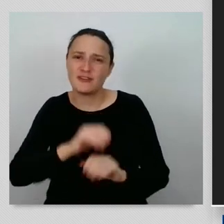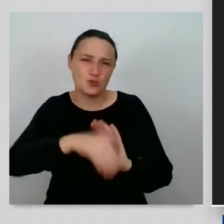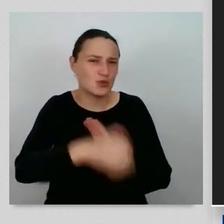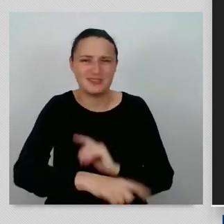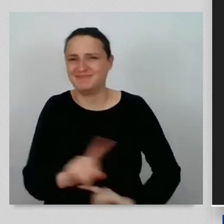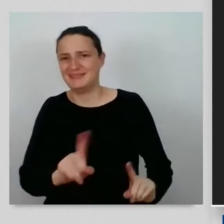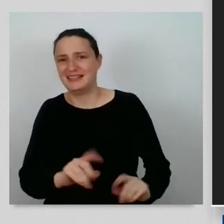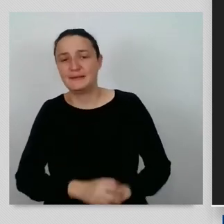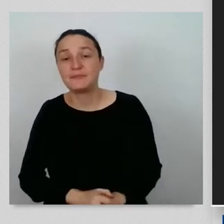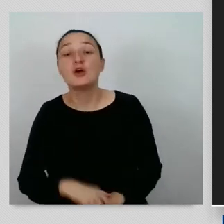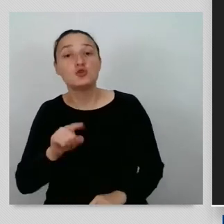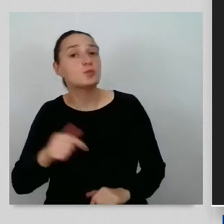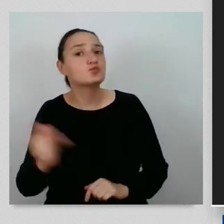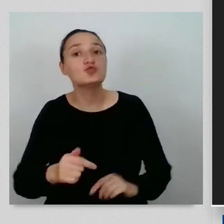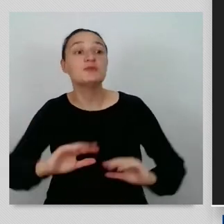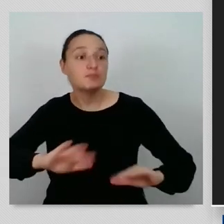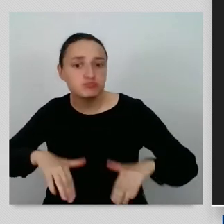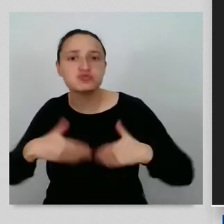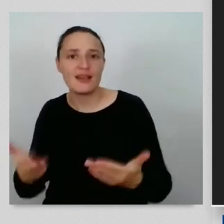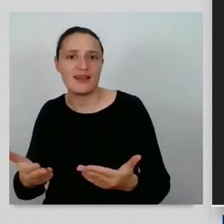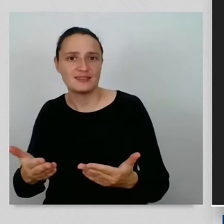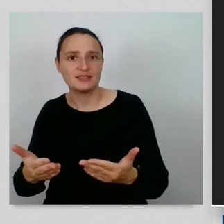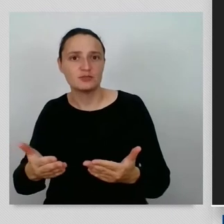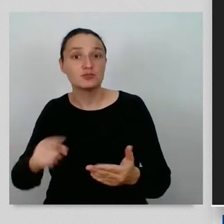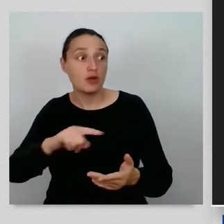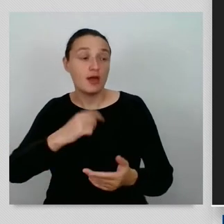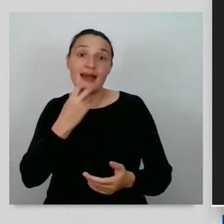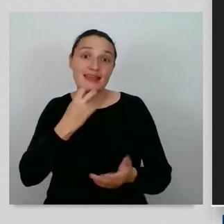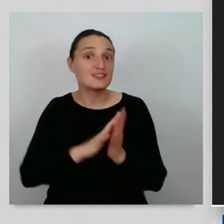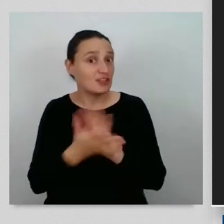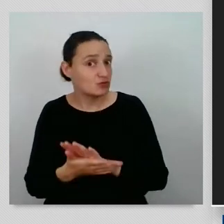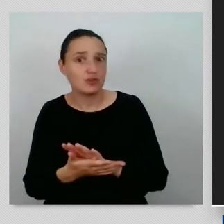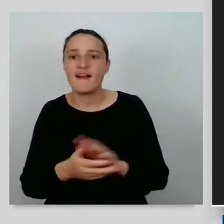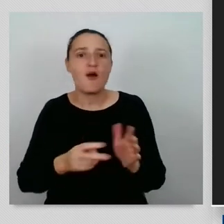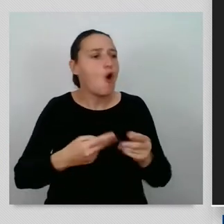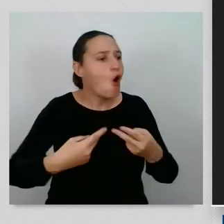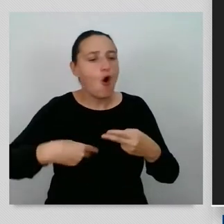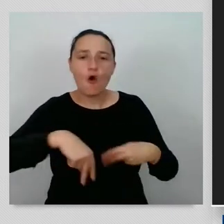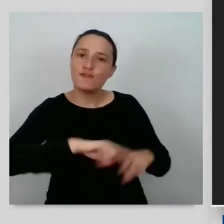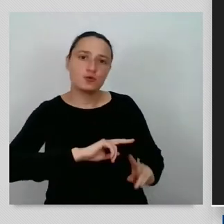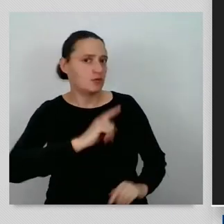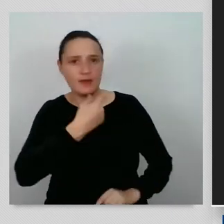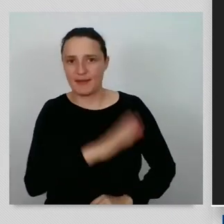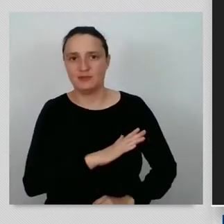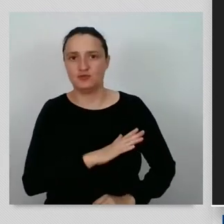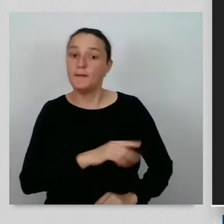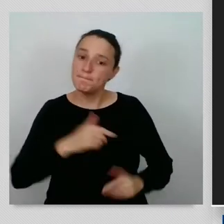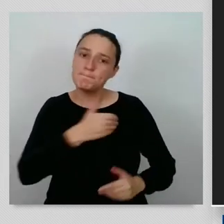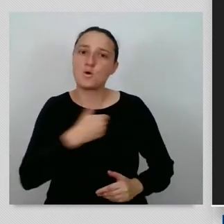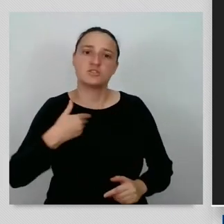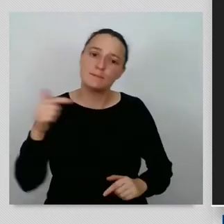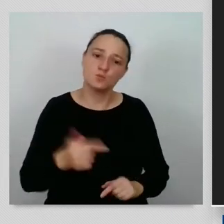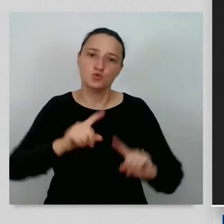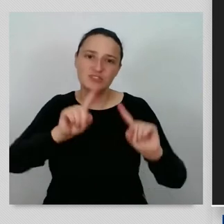pierwsze przekonanie i przekazanie tego, że ta transformacja jest nieunikniona i że Polska na tę drogę wkracza, że